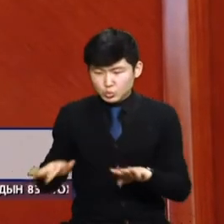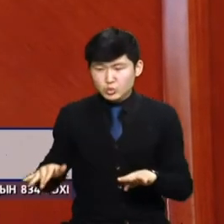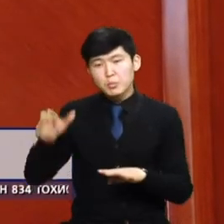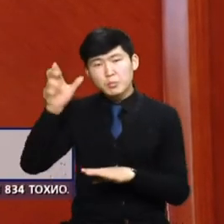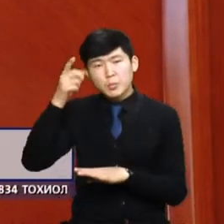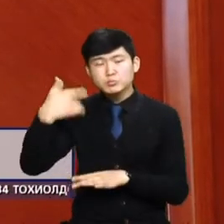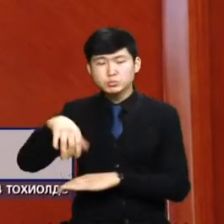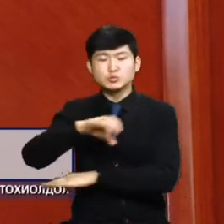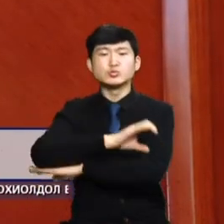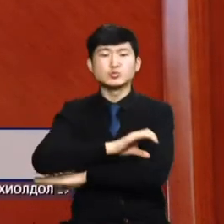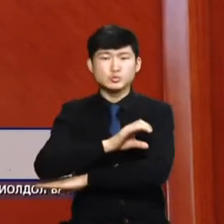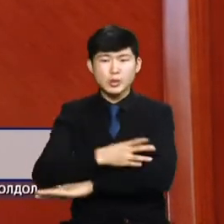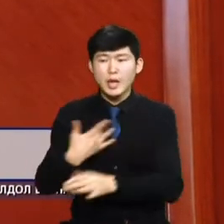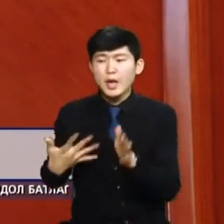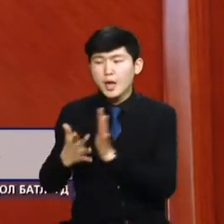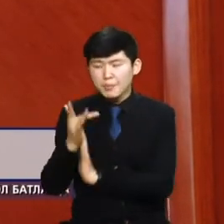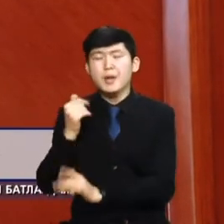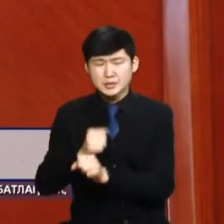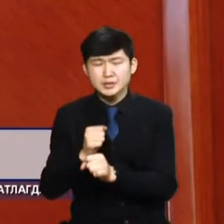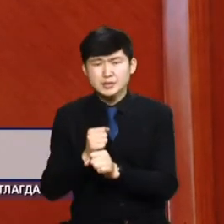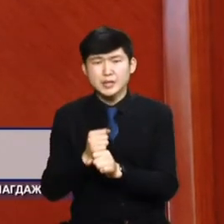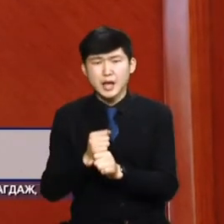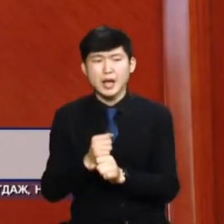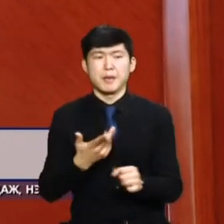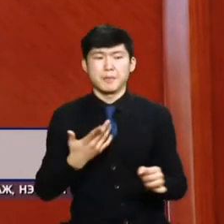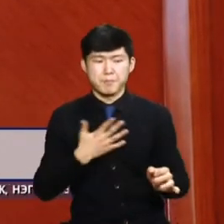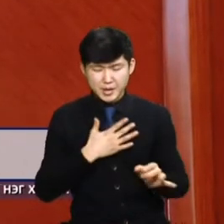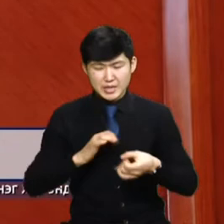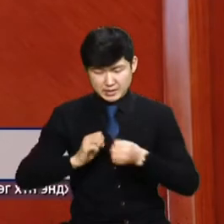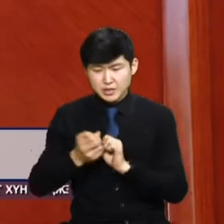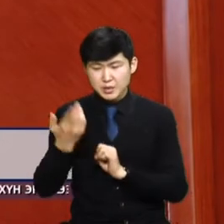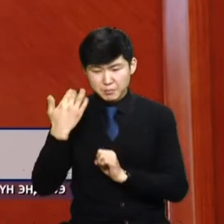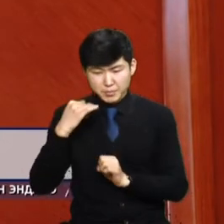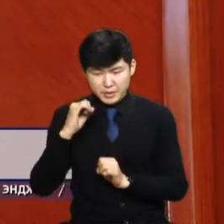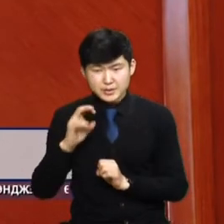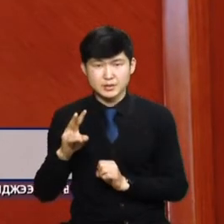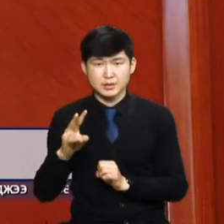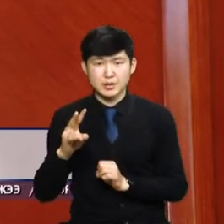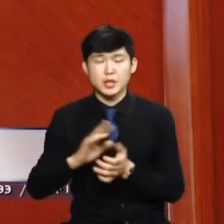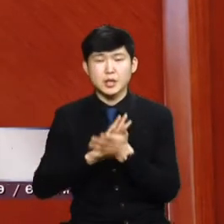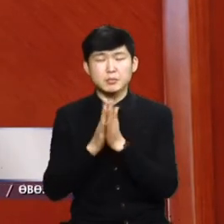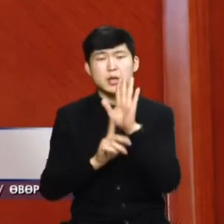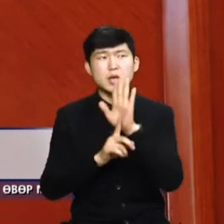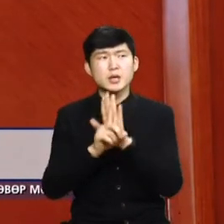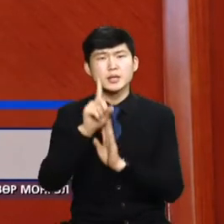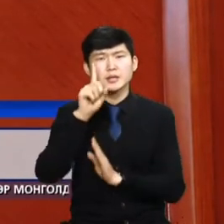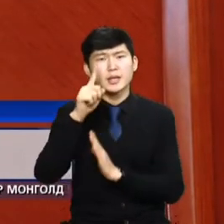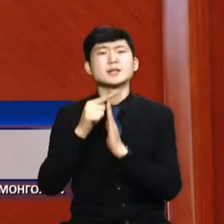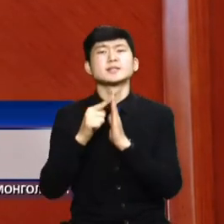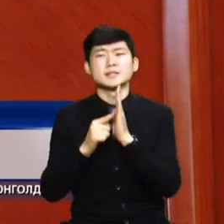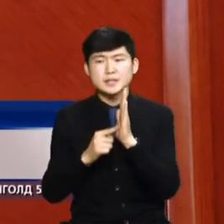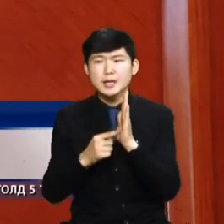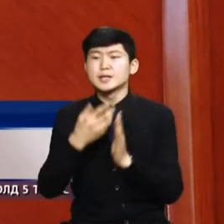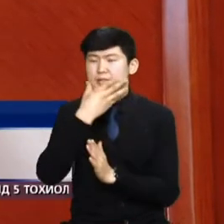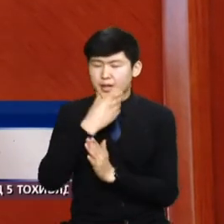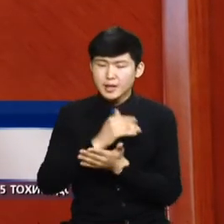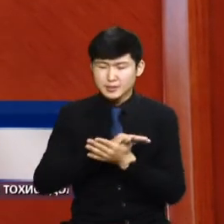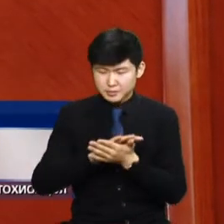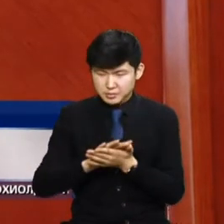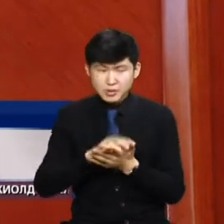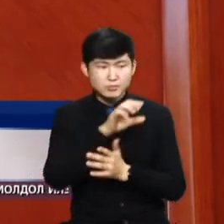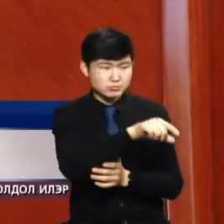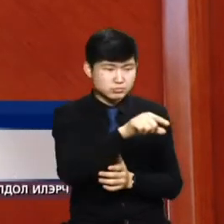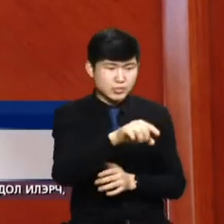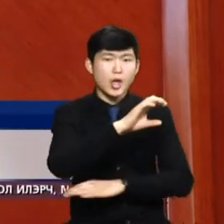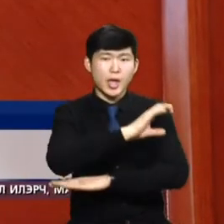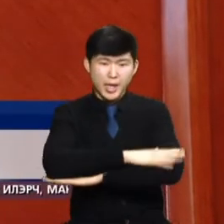бас сургуулийнхаа хамтран ажиллая. Манай дээр одоо ингэдэг хийгээ явж исэн. Тэгээд яг ихний нэг сар дан тэр ингээд аюу сайхан юм зэрэглэг